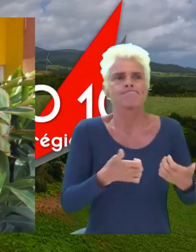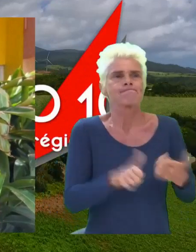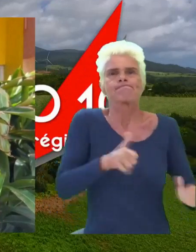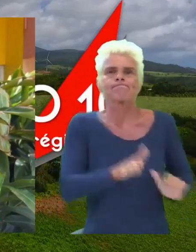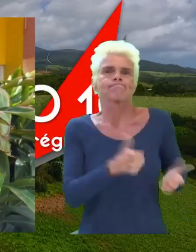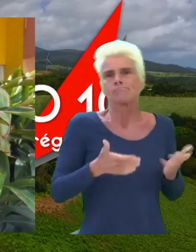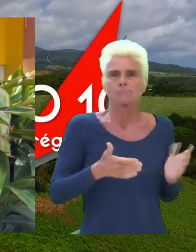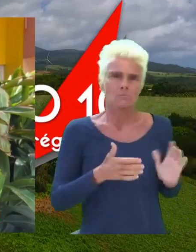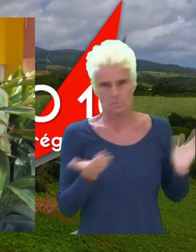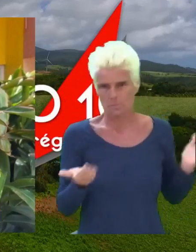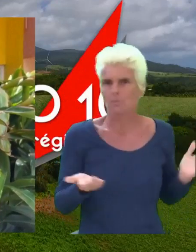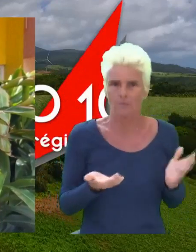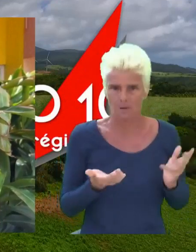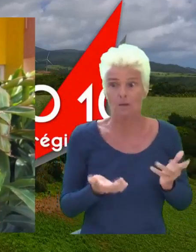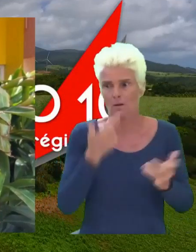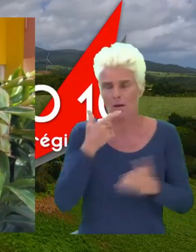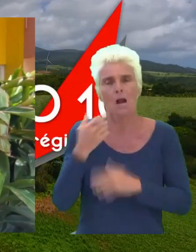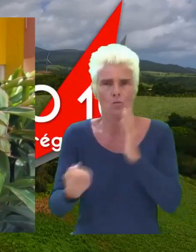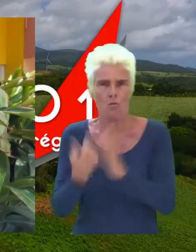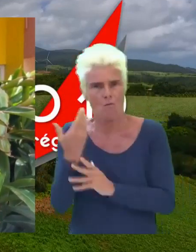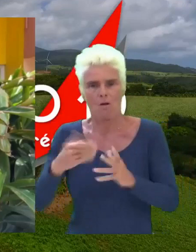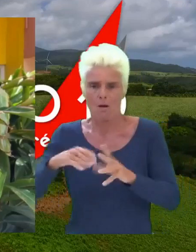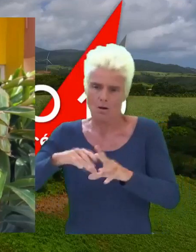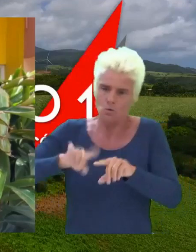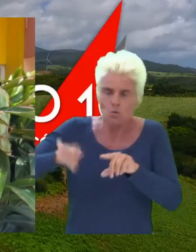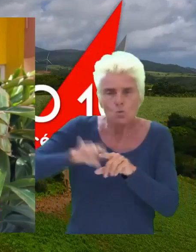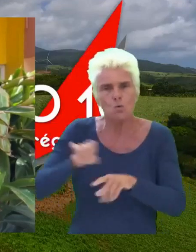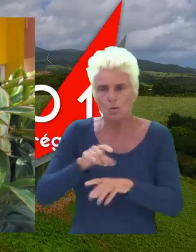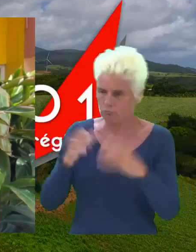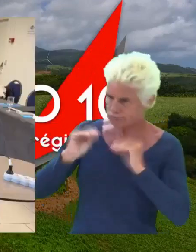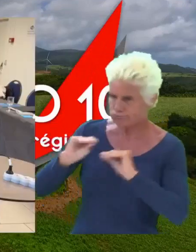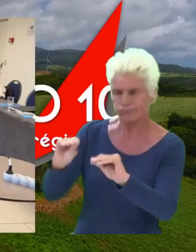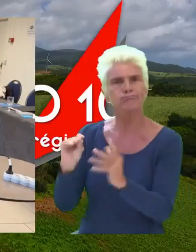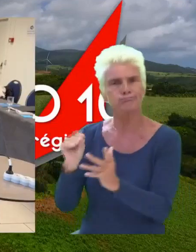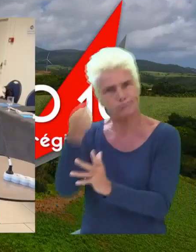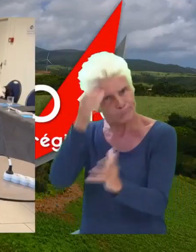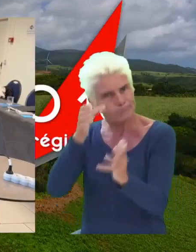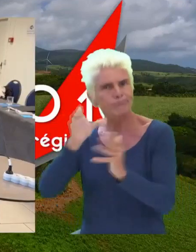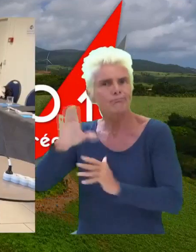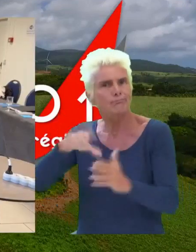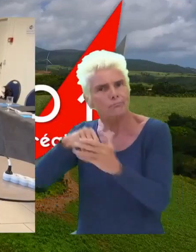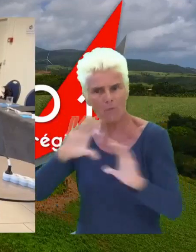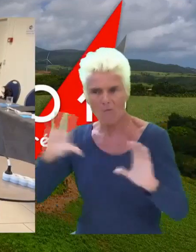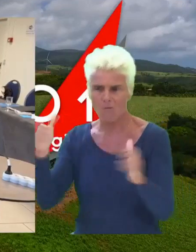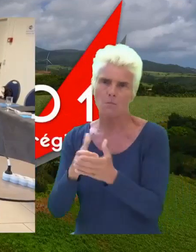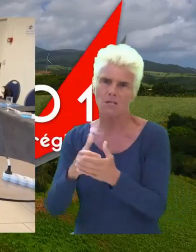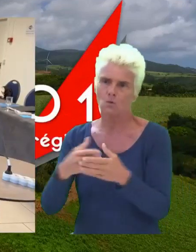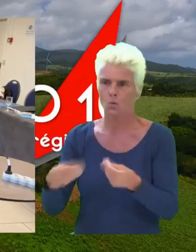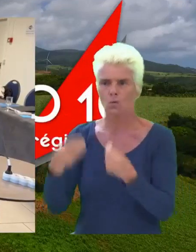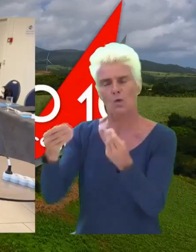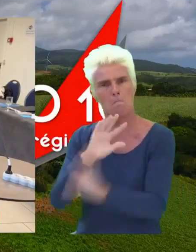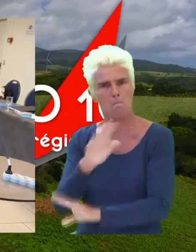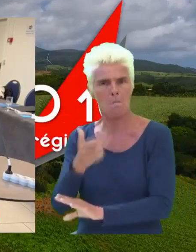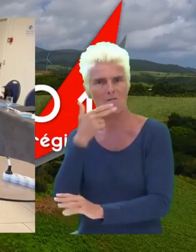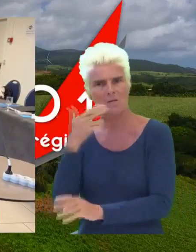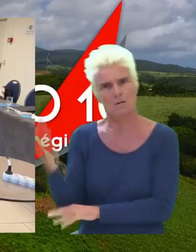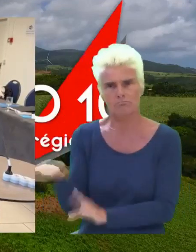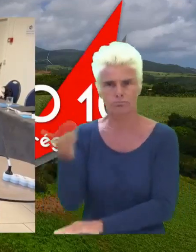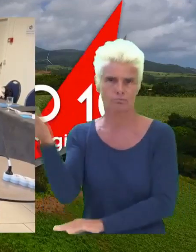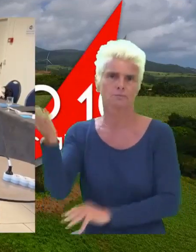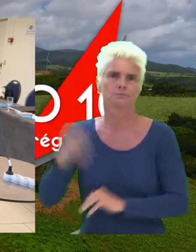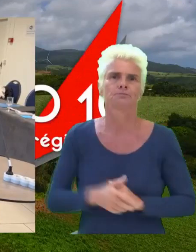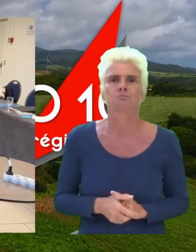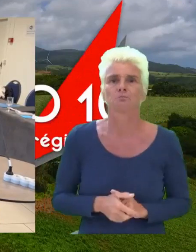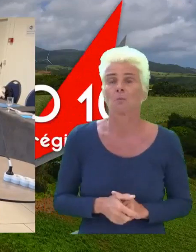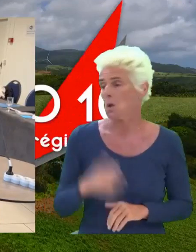adaptées voire même de nouvelles choses toujours dans un but euh de perfectionner l'accompagnement de notre public depuis le début de la